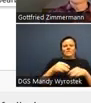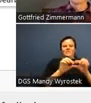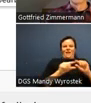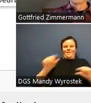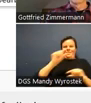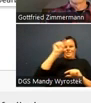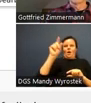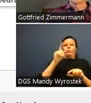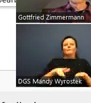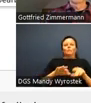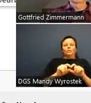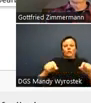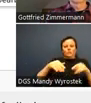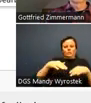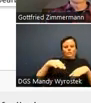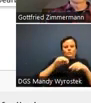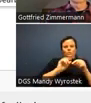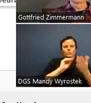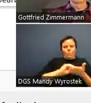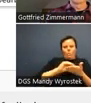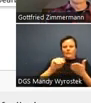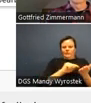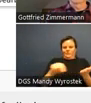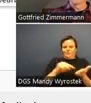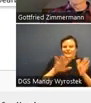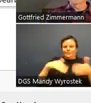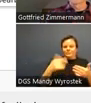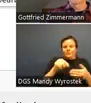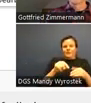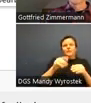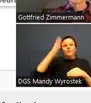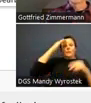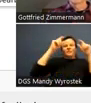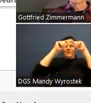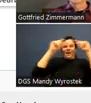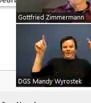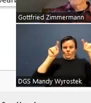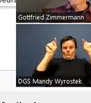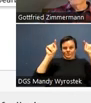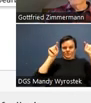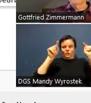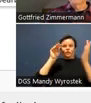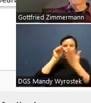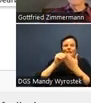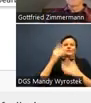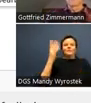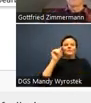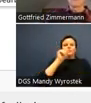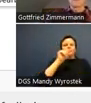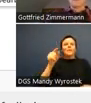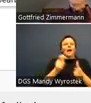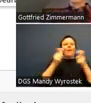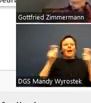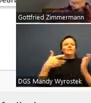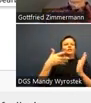14. Und in der Fußzeile steht eben, wer das alles gemacht hat, die Autoren und Autorinnen und die